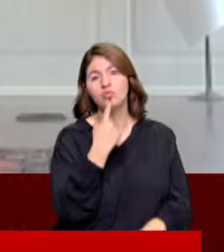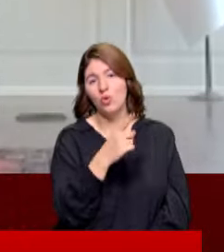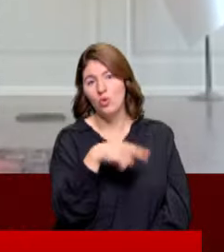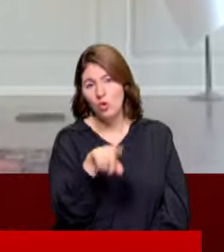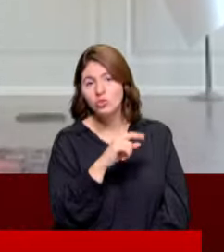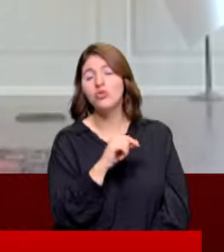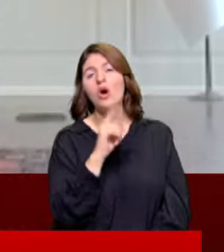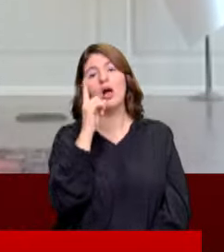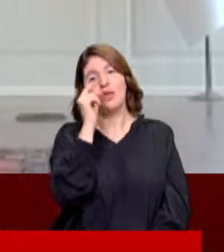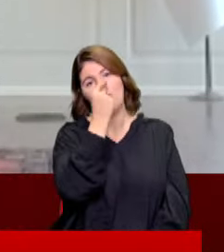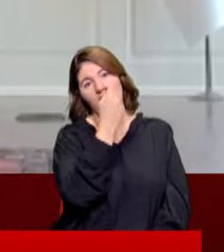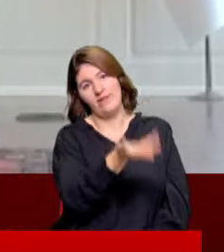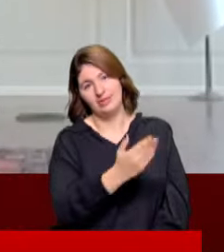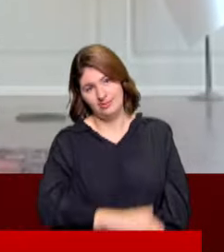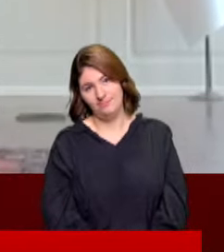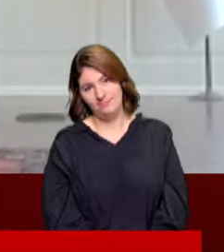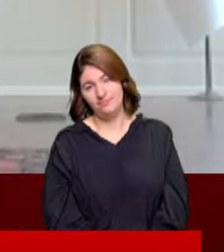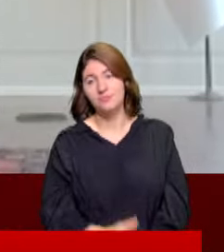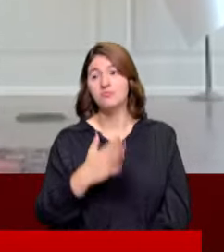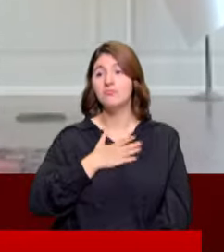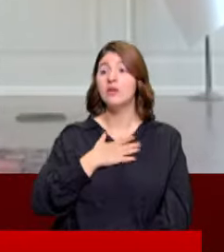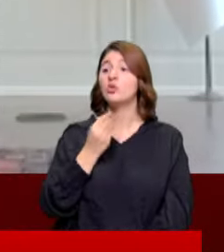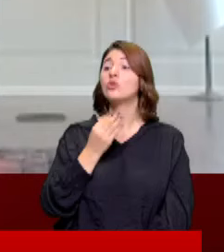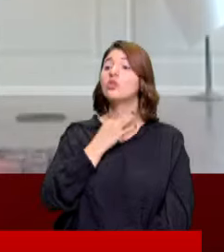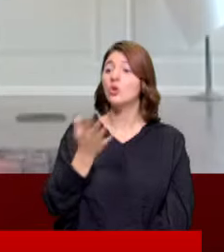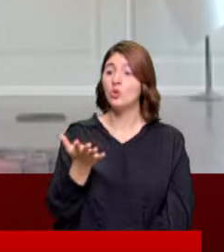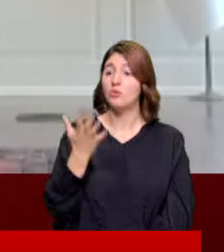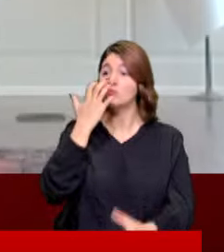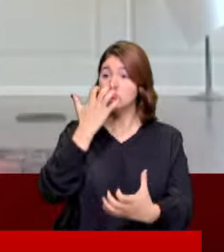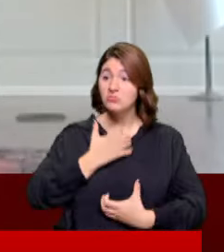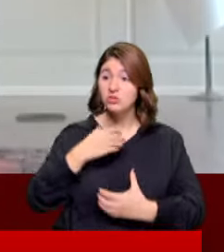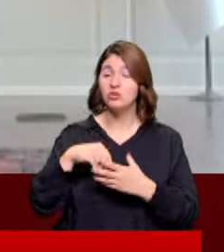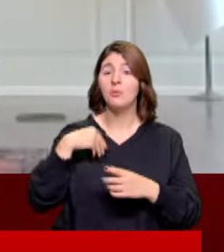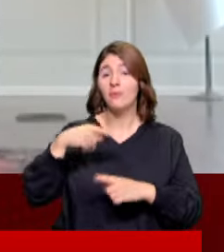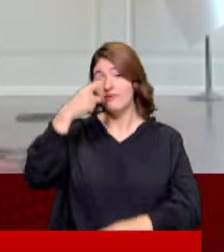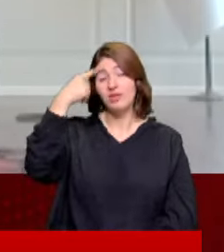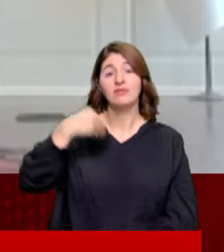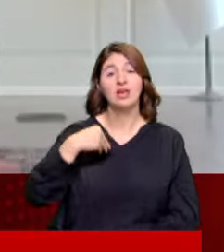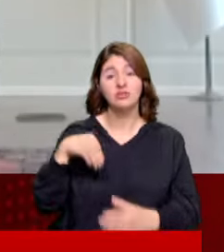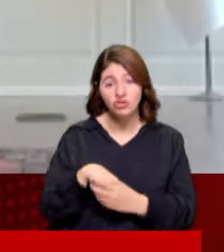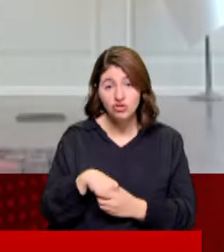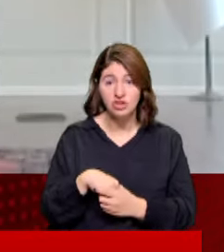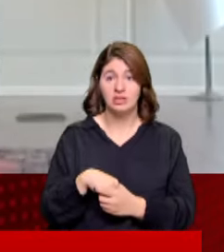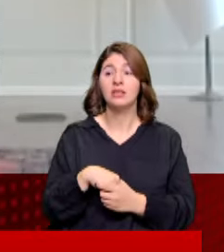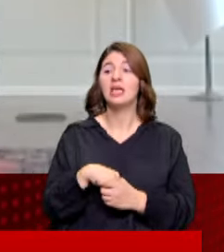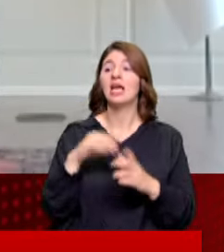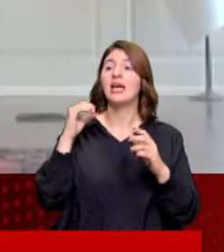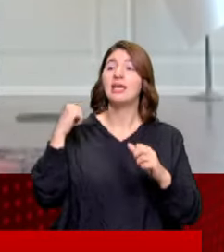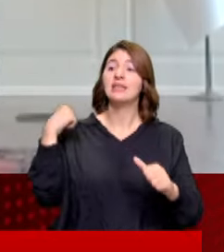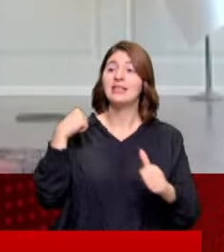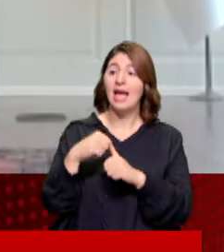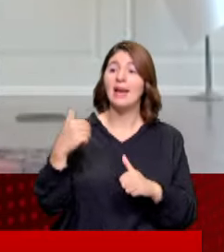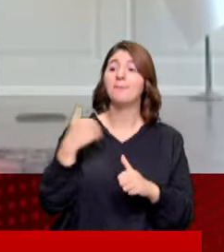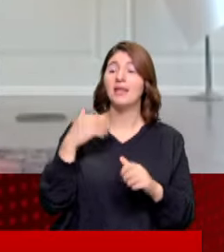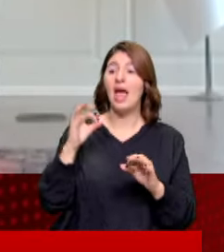dileklerimizi iletiyoruz. Allah kolaylık versin. Ben çok teşekkür ediyorum ilginiz için, bize bu fırsatı verdiğiniz için. Tekrar